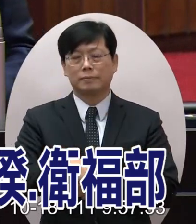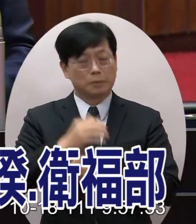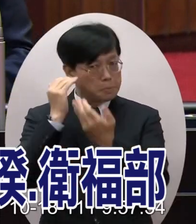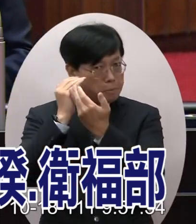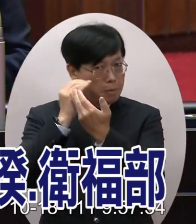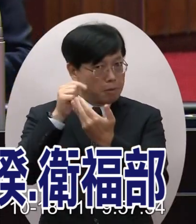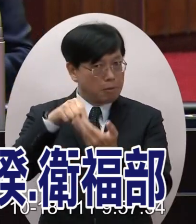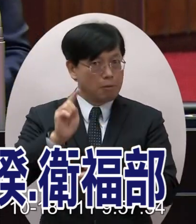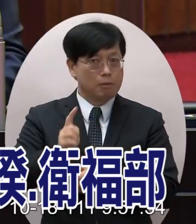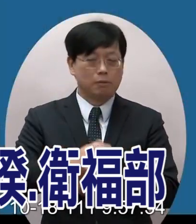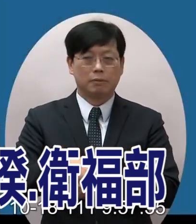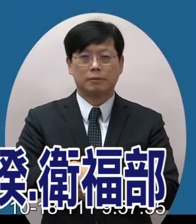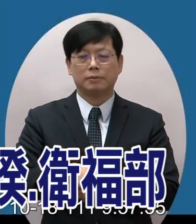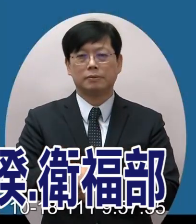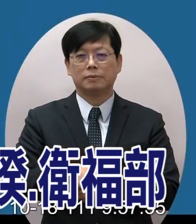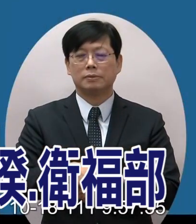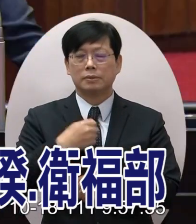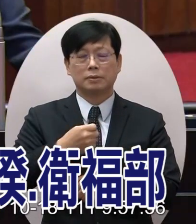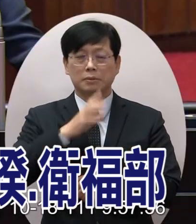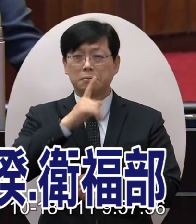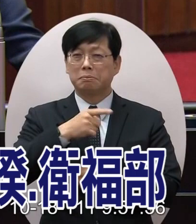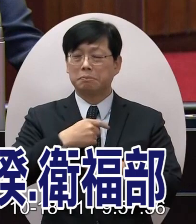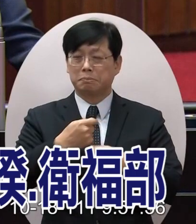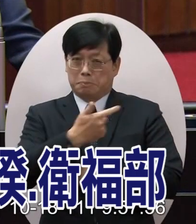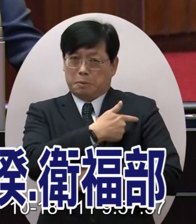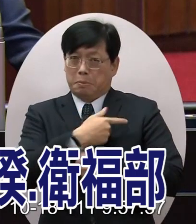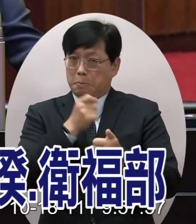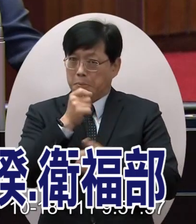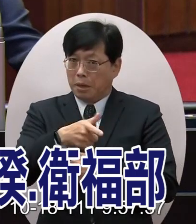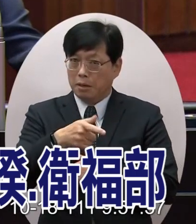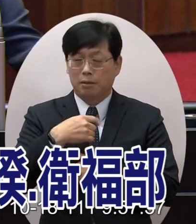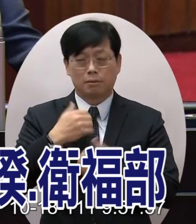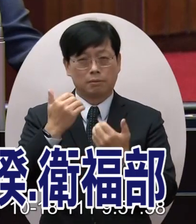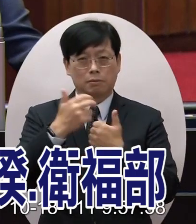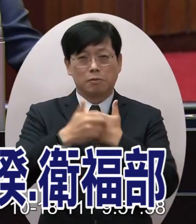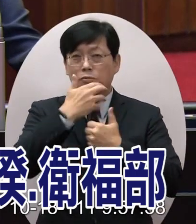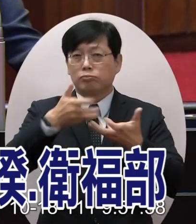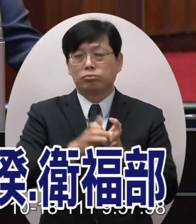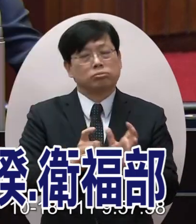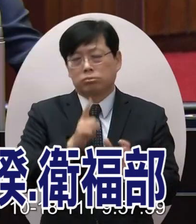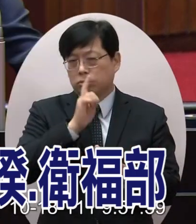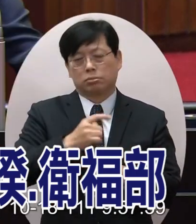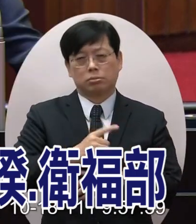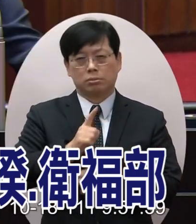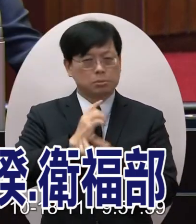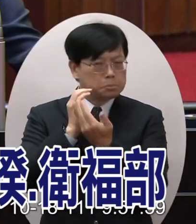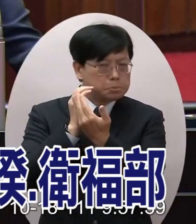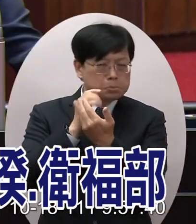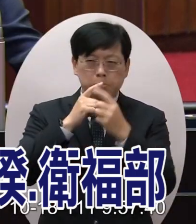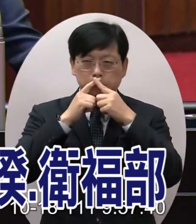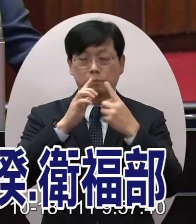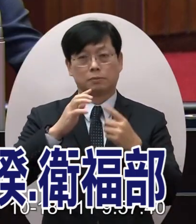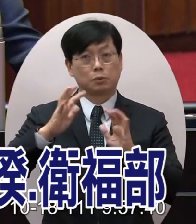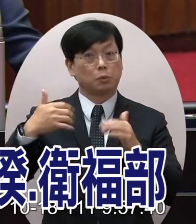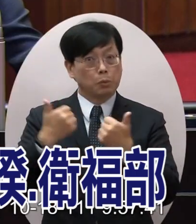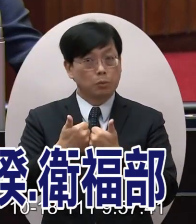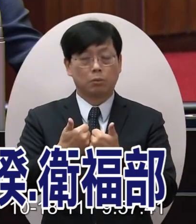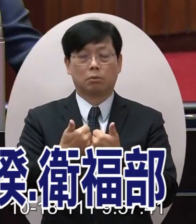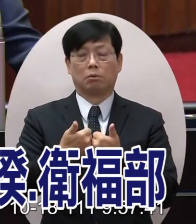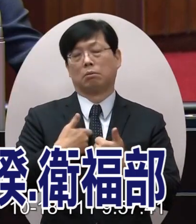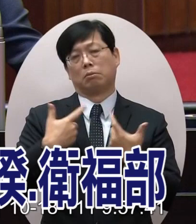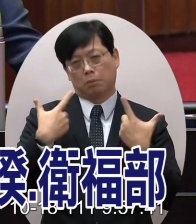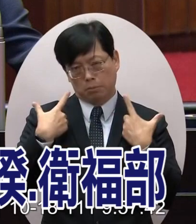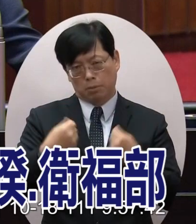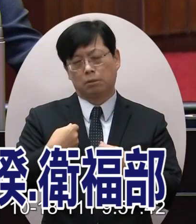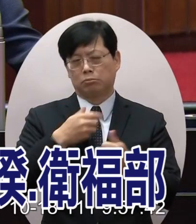箱。黑箱的部分呢，疫苗采购的部分呢，那个卫福部哦坚持它就是秘密了哈。那国会你也知道，院长，我们